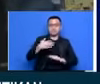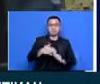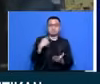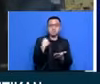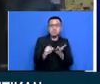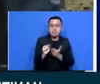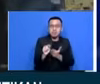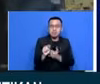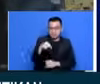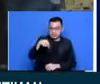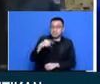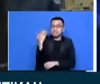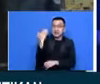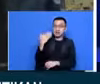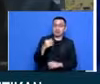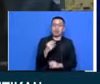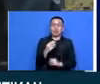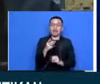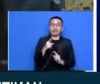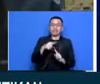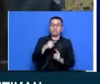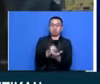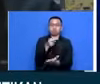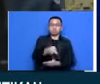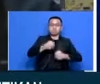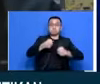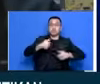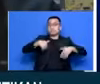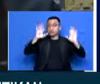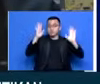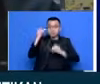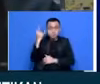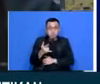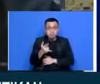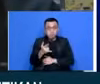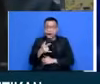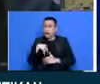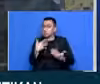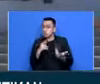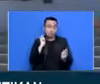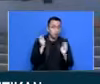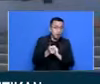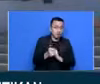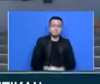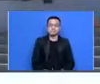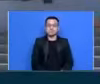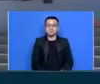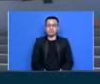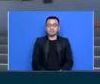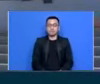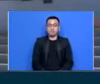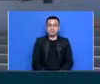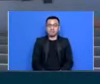bebas terhadap Ronald tanur masih berlaku Prof ya kita luruskan dulu ya menurut pat saya ini